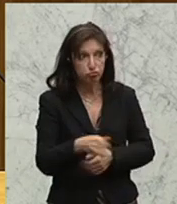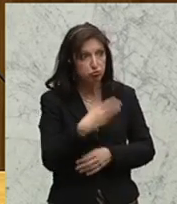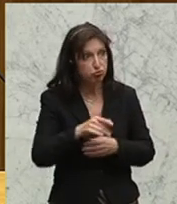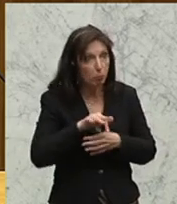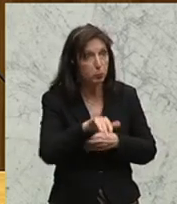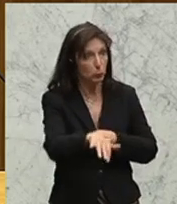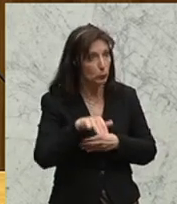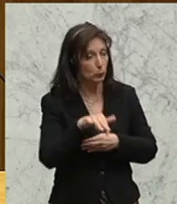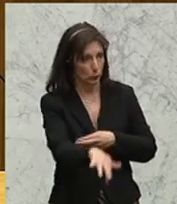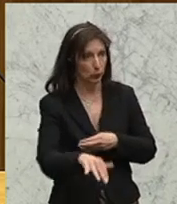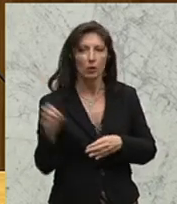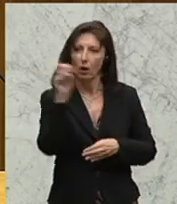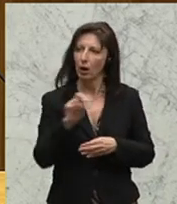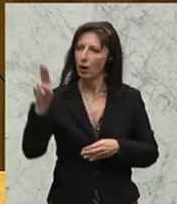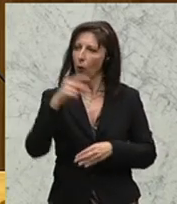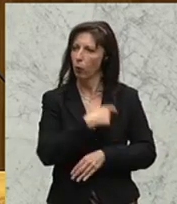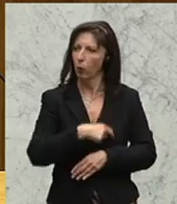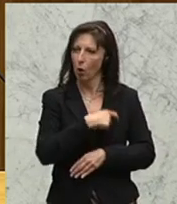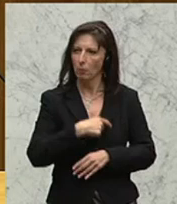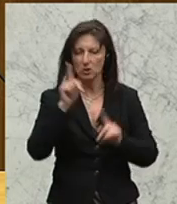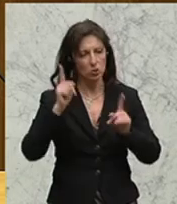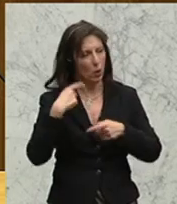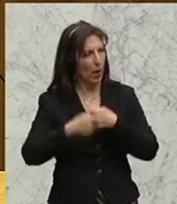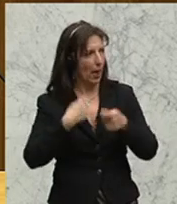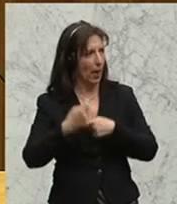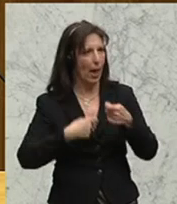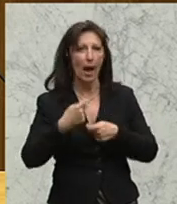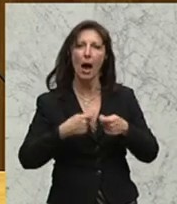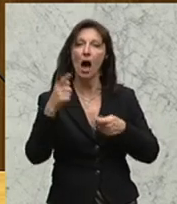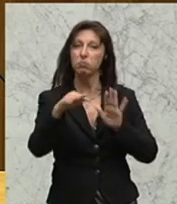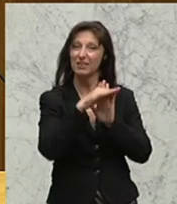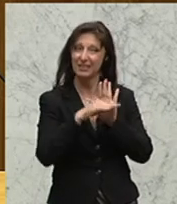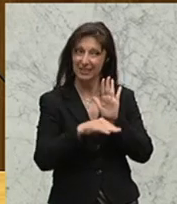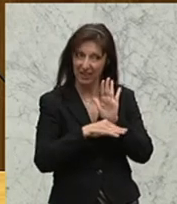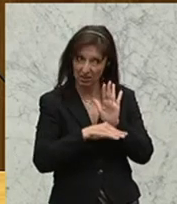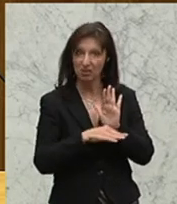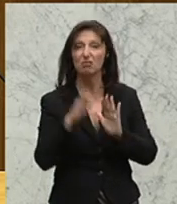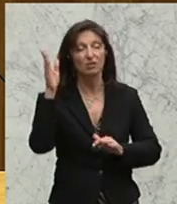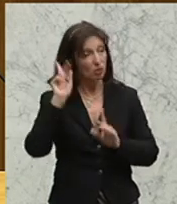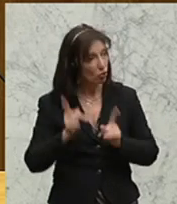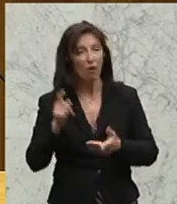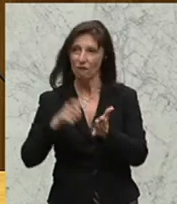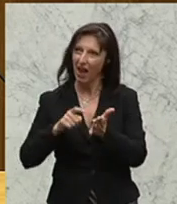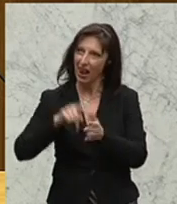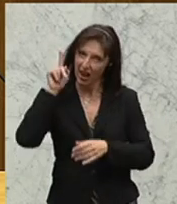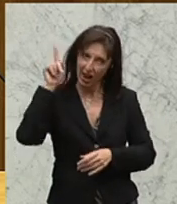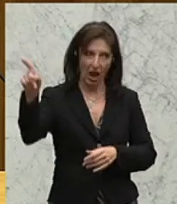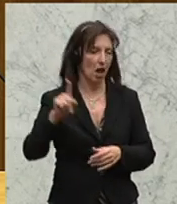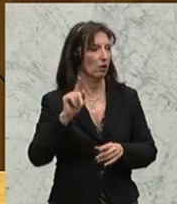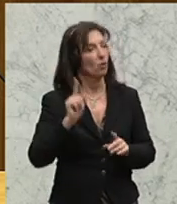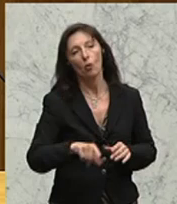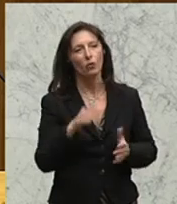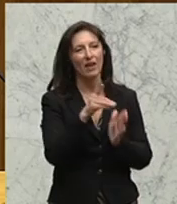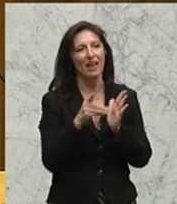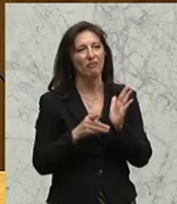Europäische Kommission zur Erarbeitung einer rechtlich verbindlichen Definition von Mikroplastik bis Ende 2015 aufzufordern. Eine Definition von Mikroplastik